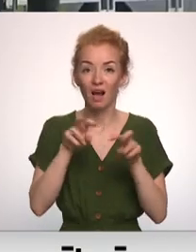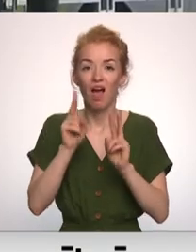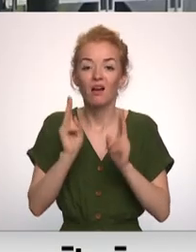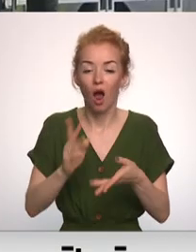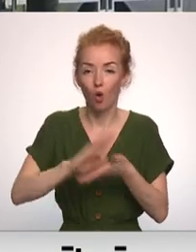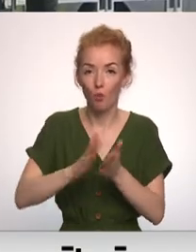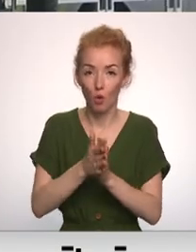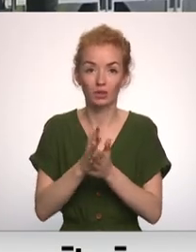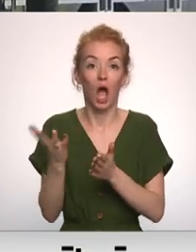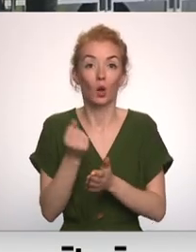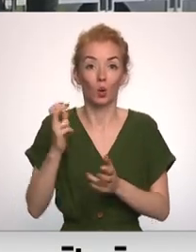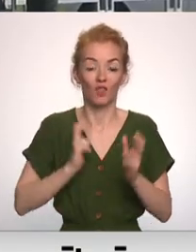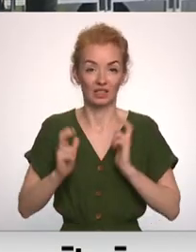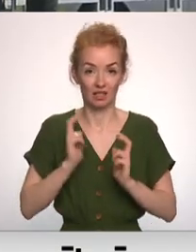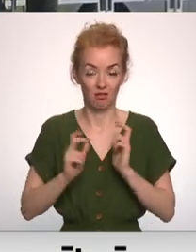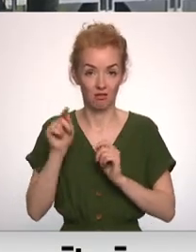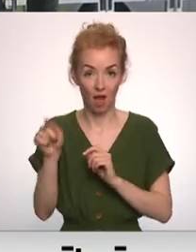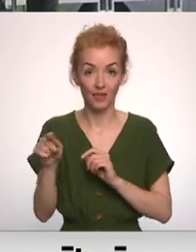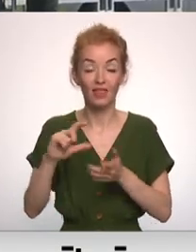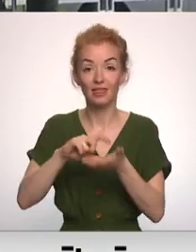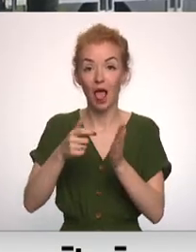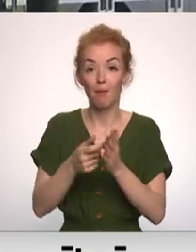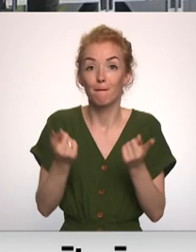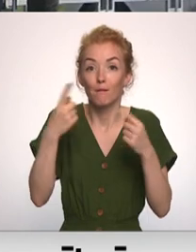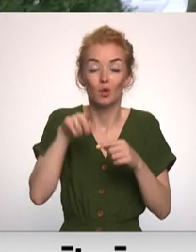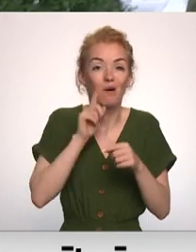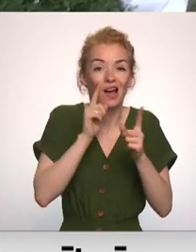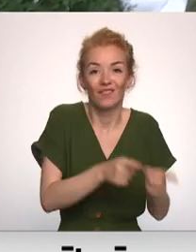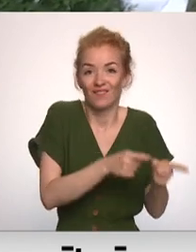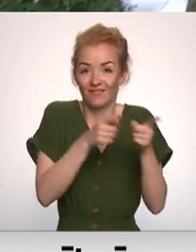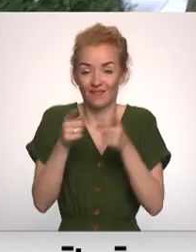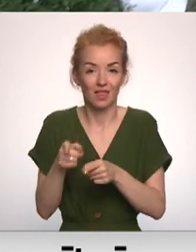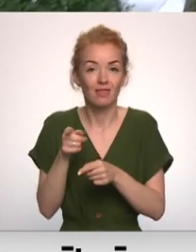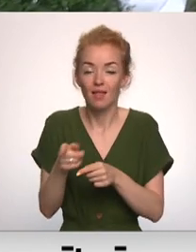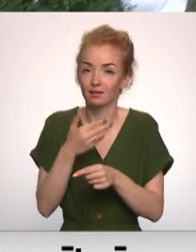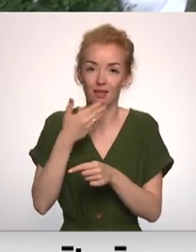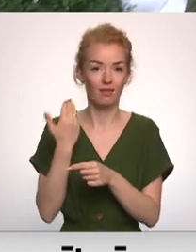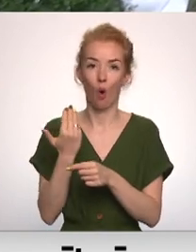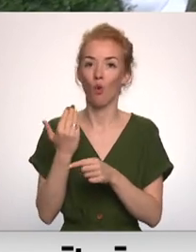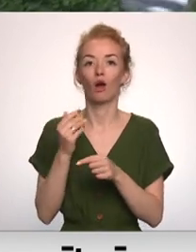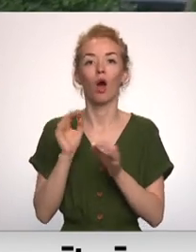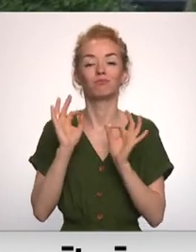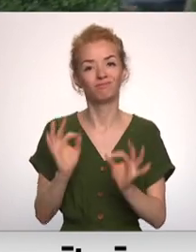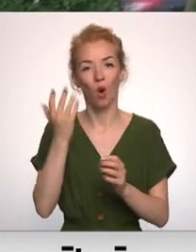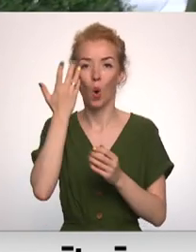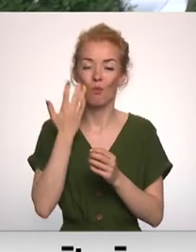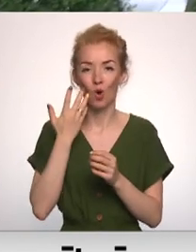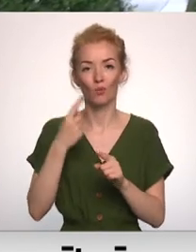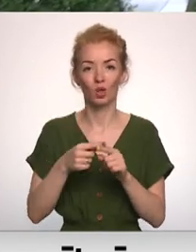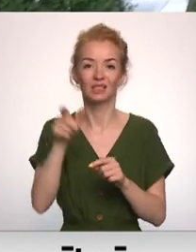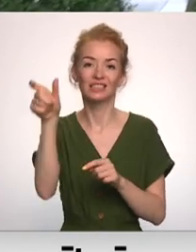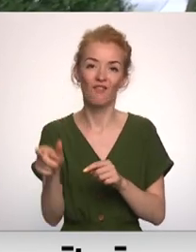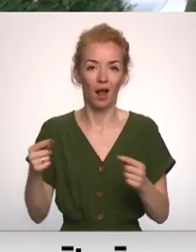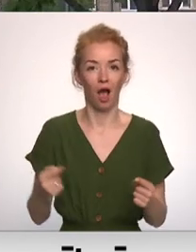ar universitāti, jo telpas, uz kurām cilvēki pašlaik tiekot pārvietoti, nesot nosaucamas par komfortabliem un